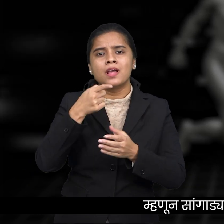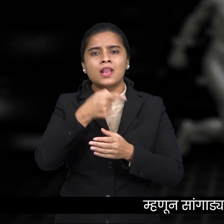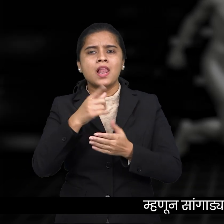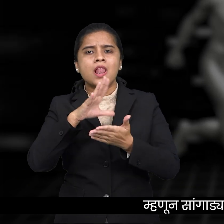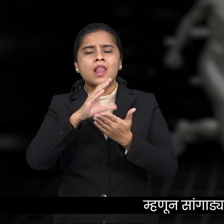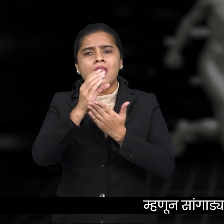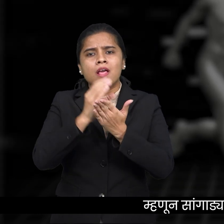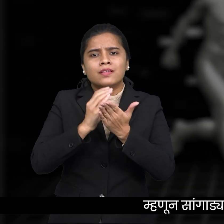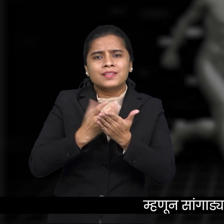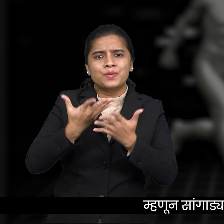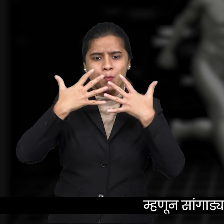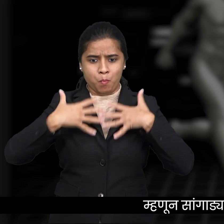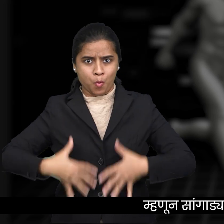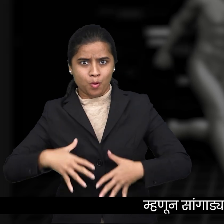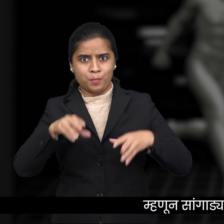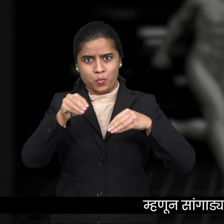शिकू।